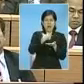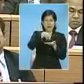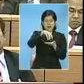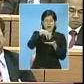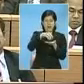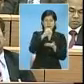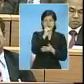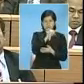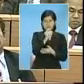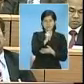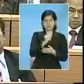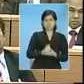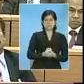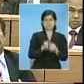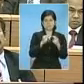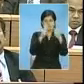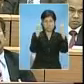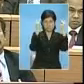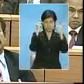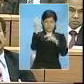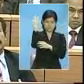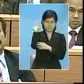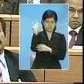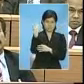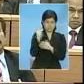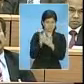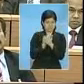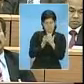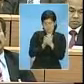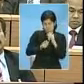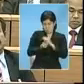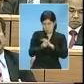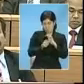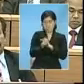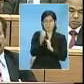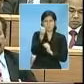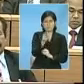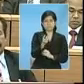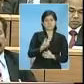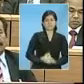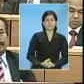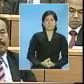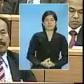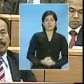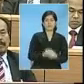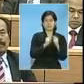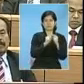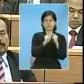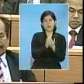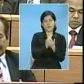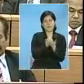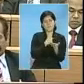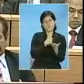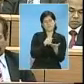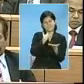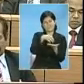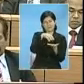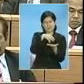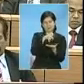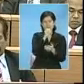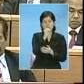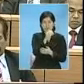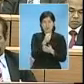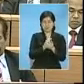ว่าในยุคที่แล้วนั้นมีการลิตเยอะแต่ท่านเองก็พูดเหมือนกับน้ำท่วมปากทำอะไรไม่